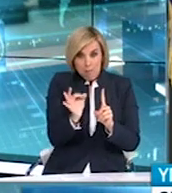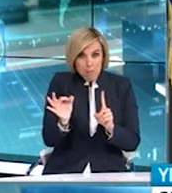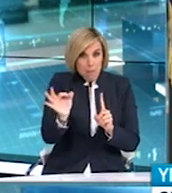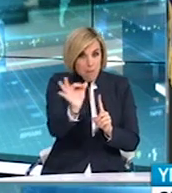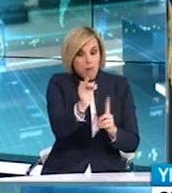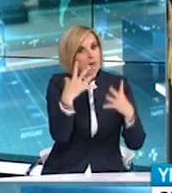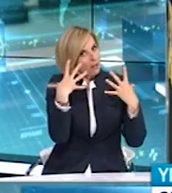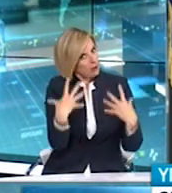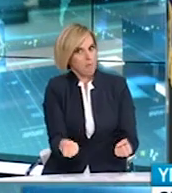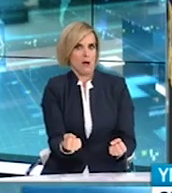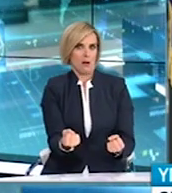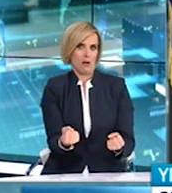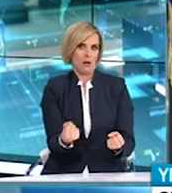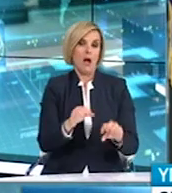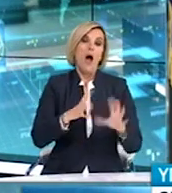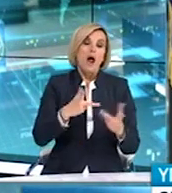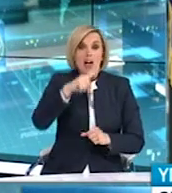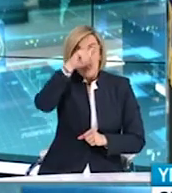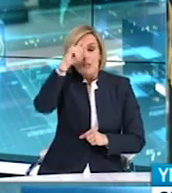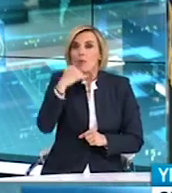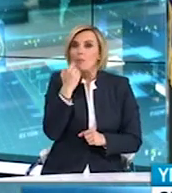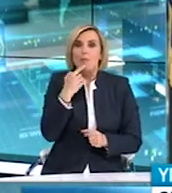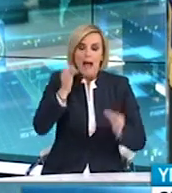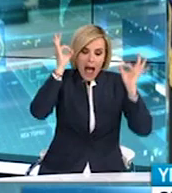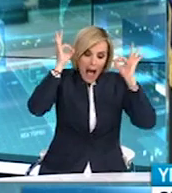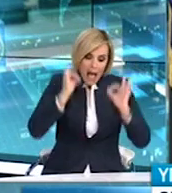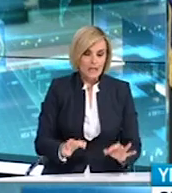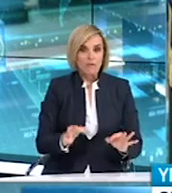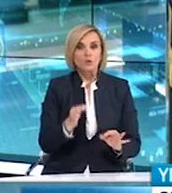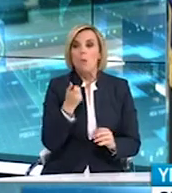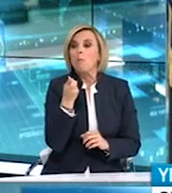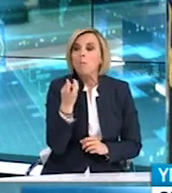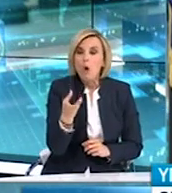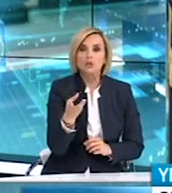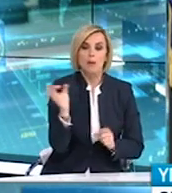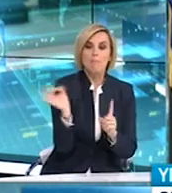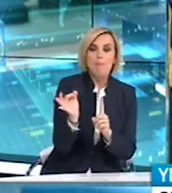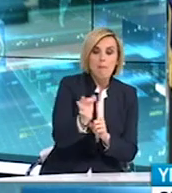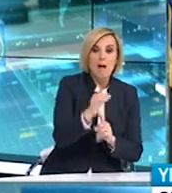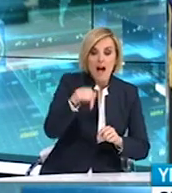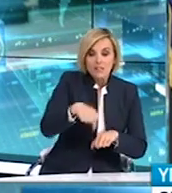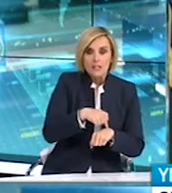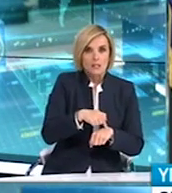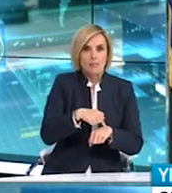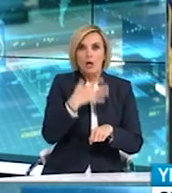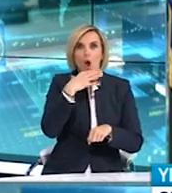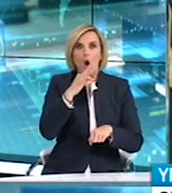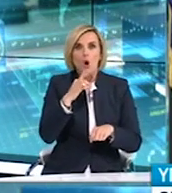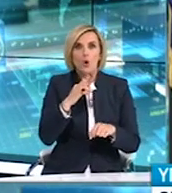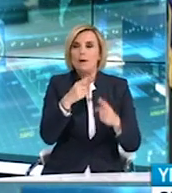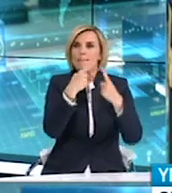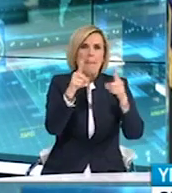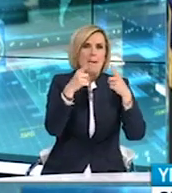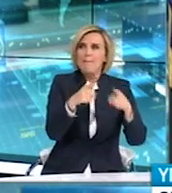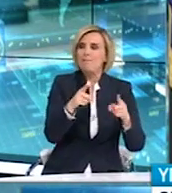κοινότητα. Δεν είναι πάρα πολύ δύσκολο να γίνουν ακριβείς εκτιμήσεις για το πόσα περιστατικά έχουμε στην κοινότητα αυτή τη στιγμή, γιατί υπάρχει μεγάλη ετερογένεια και